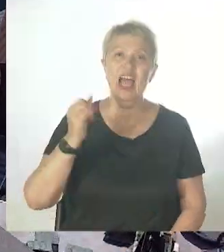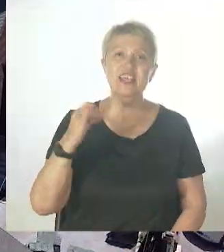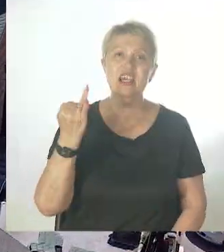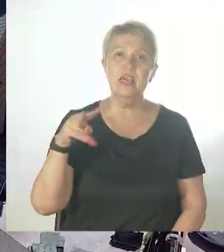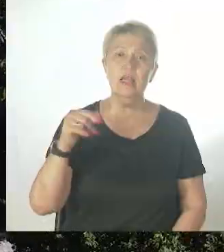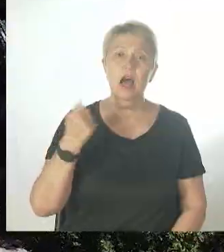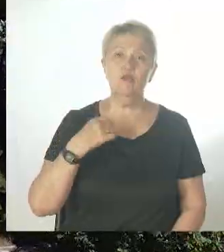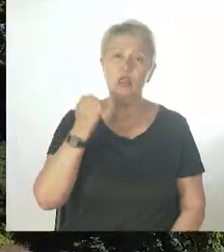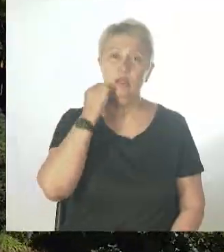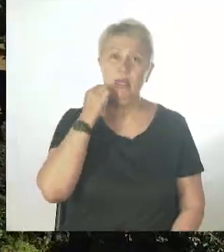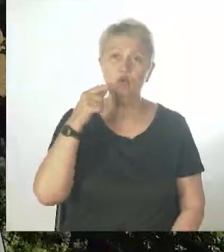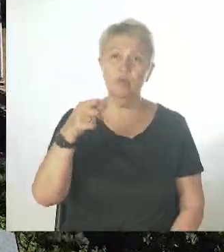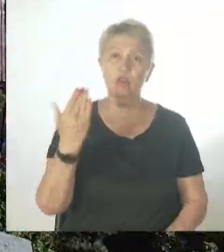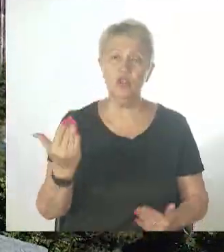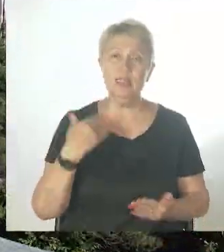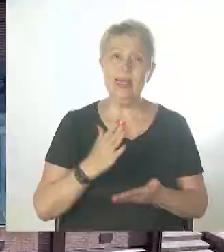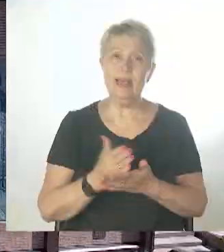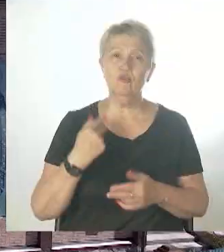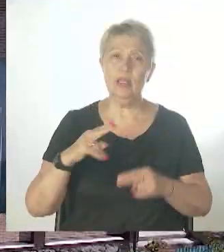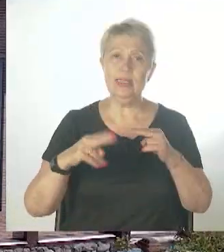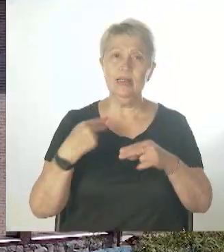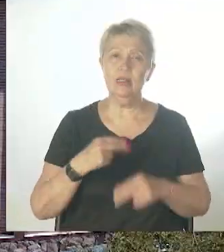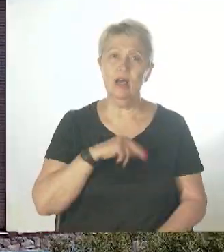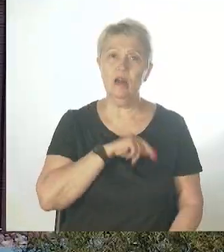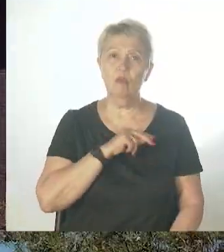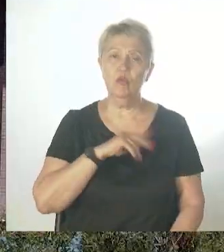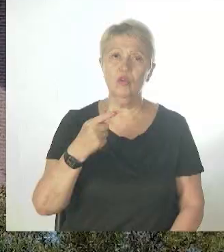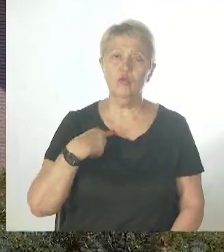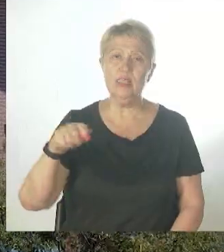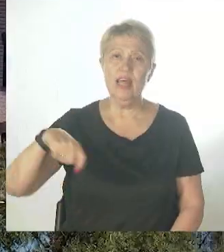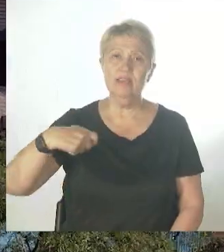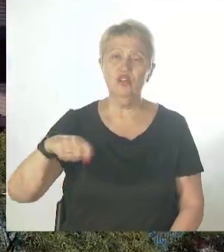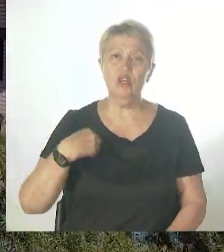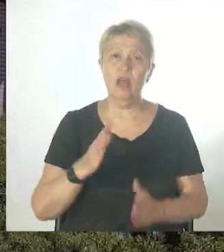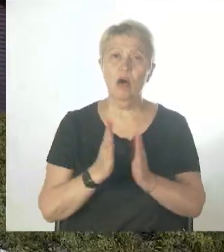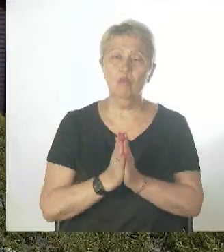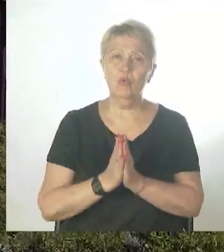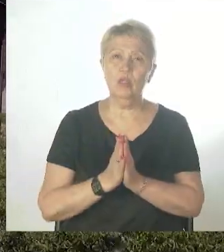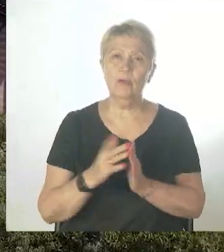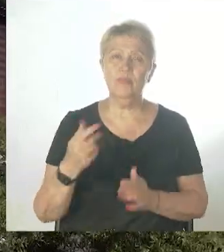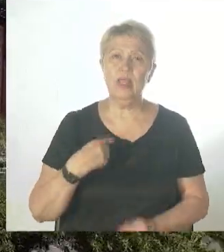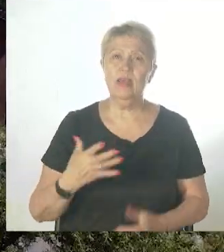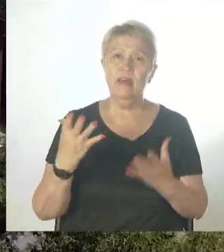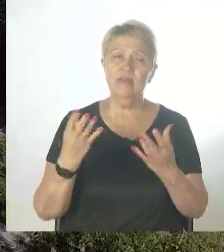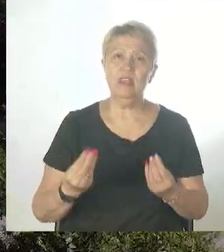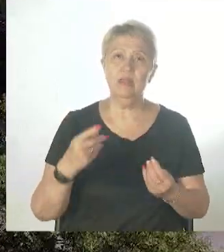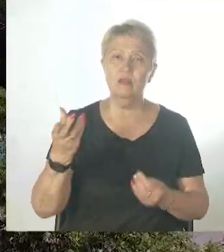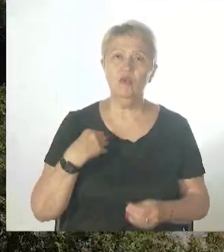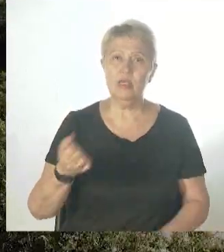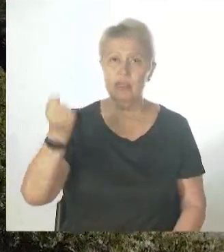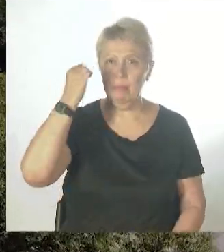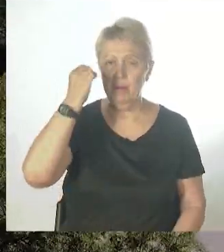Александра Невского сейчас идут строительные работы. Освящена она будет 12 сентября, в день памяти благоверного князя.